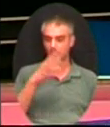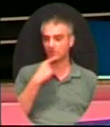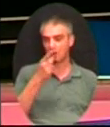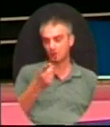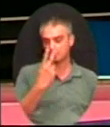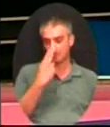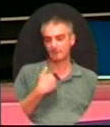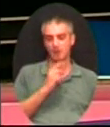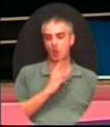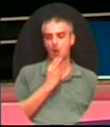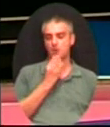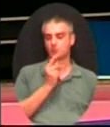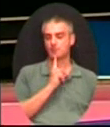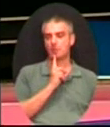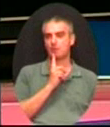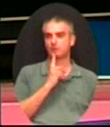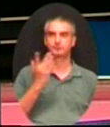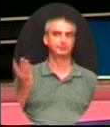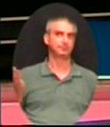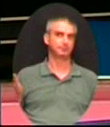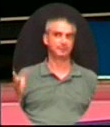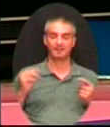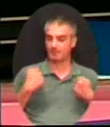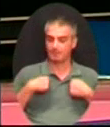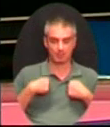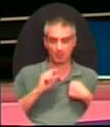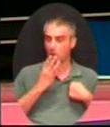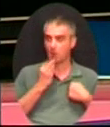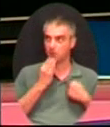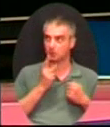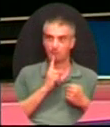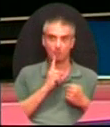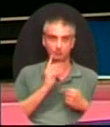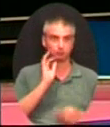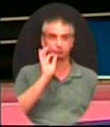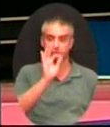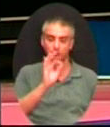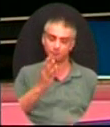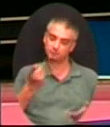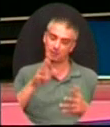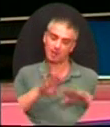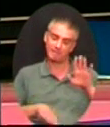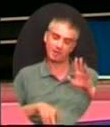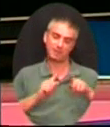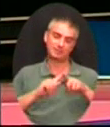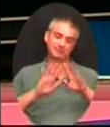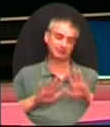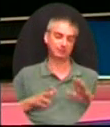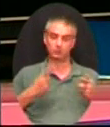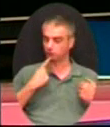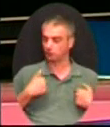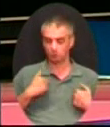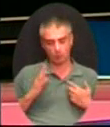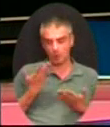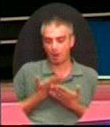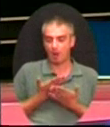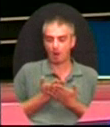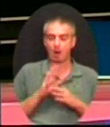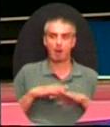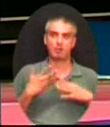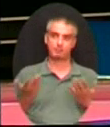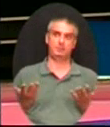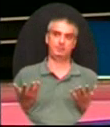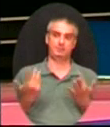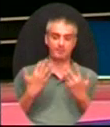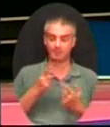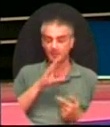אתם מבחינתנו לא יהודים מספיק, ואם אנחנו לא יהודים מספיק בשבילם, זו אפליה וגזענות, שיגידו לי על מה הם מסתמכים. ולכן,